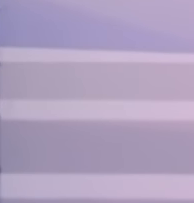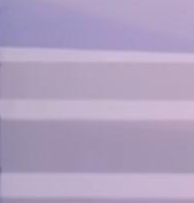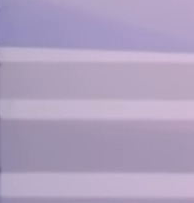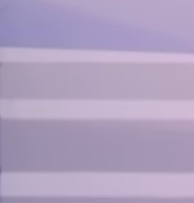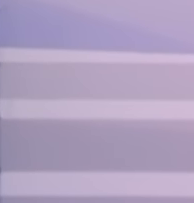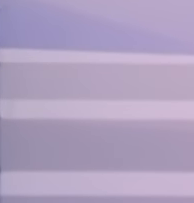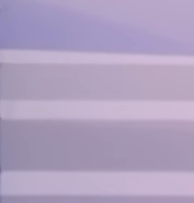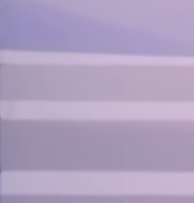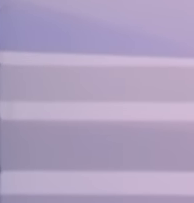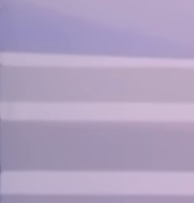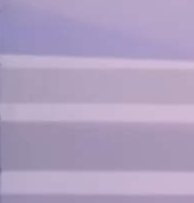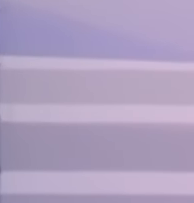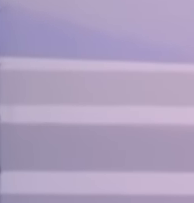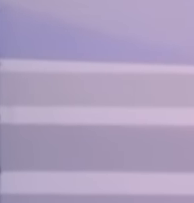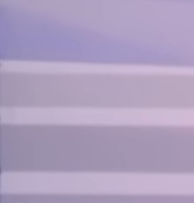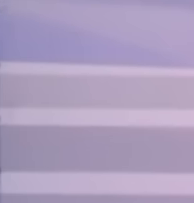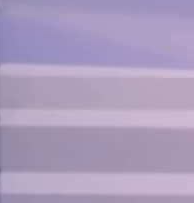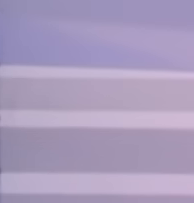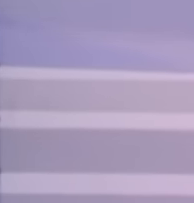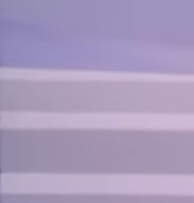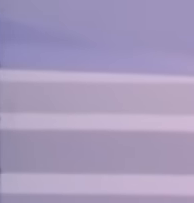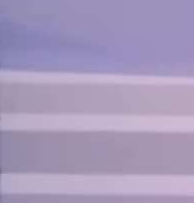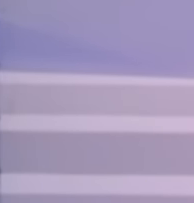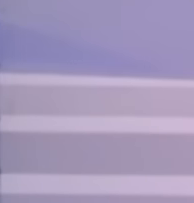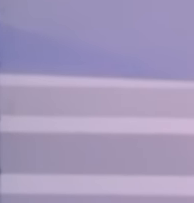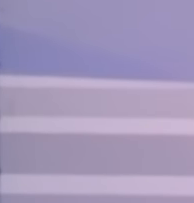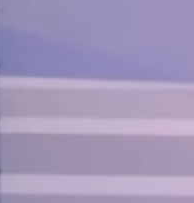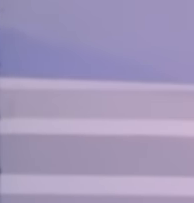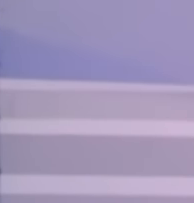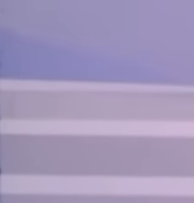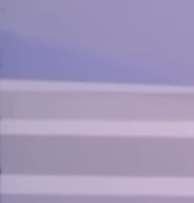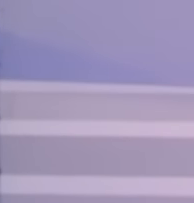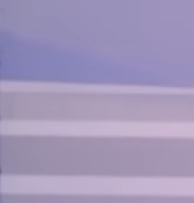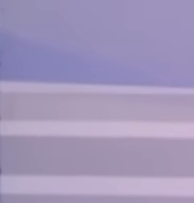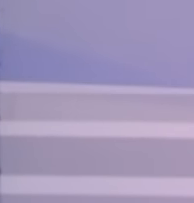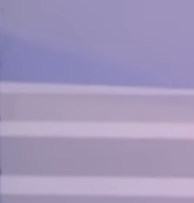tumutok sa mga balita. Mag-subscribe sa GMA Integrated News sa YouTube. Sa mga kapuso